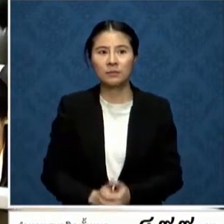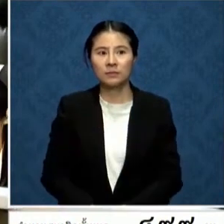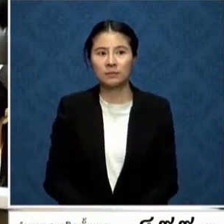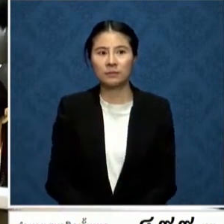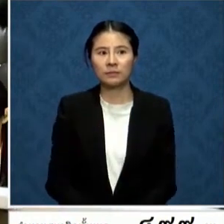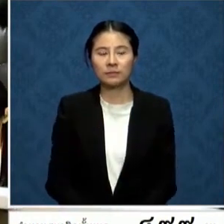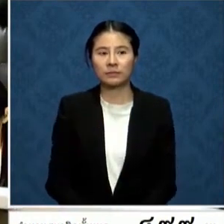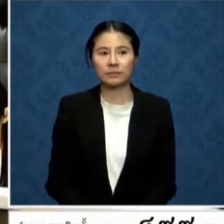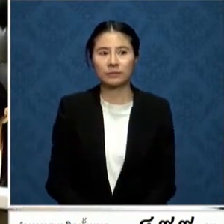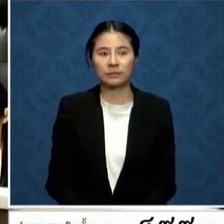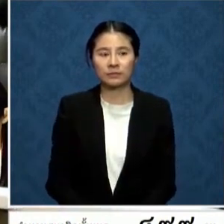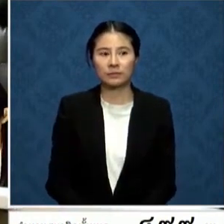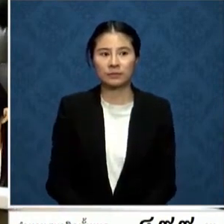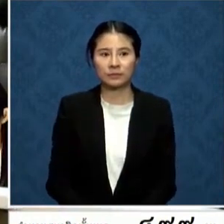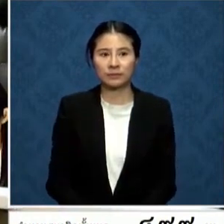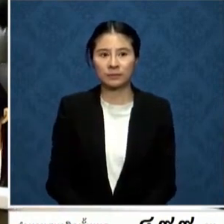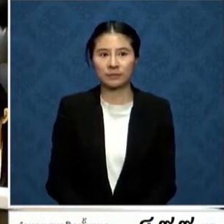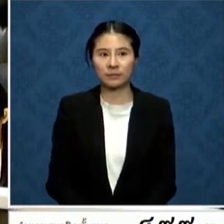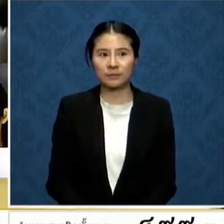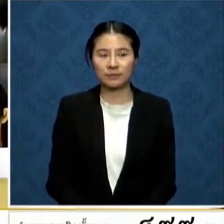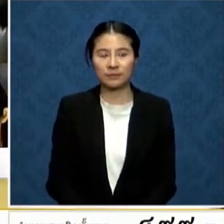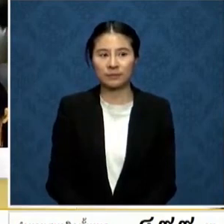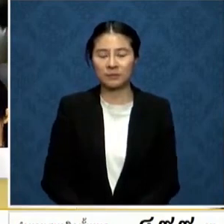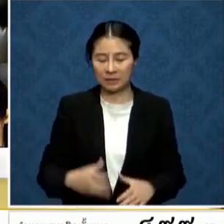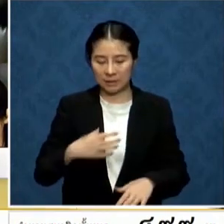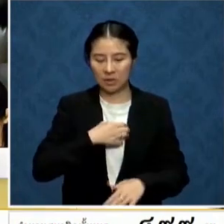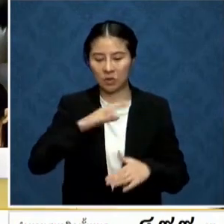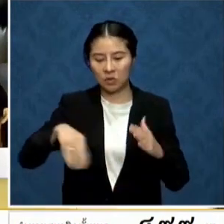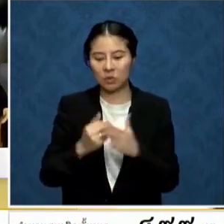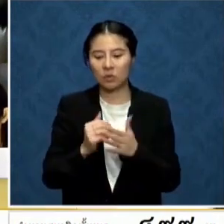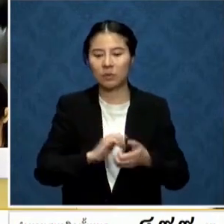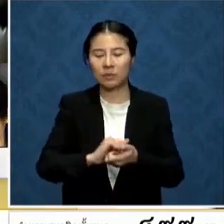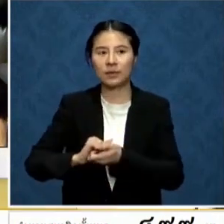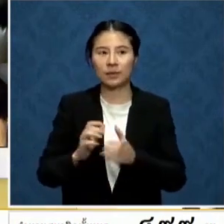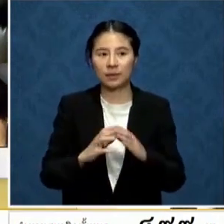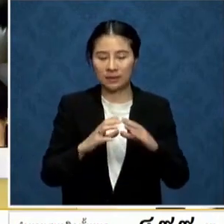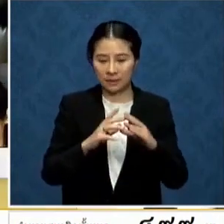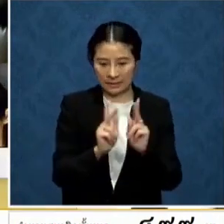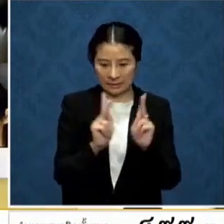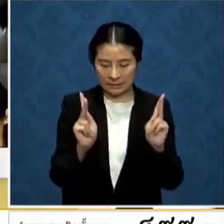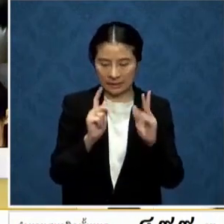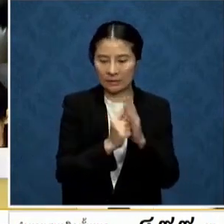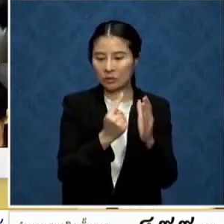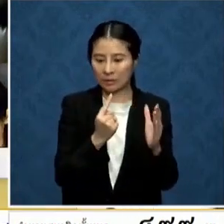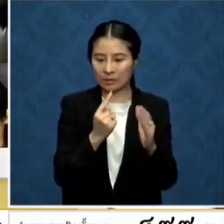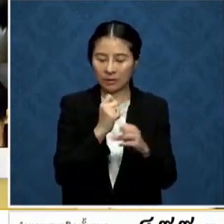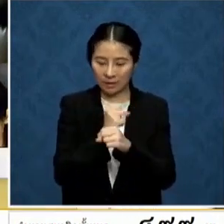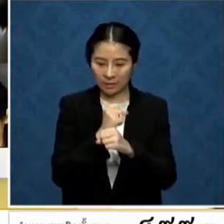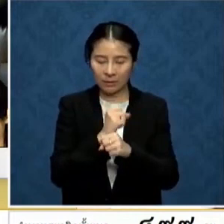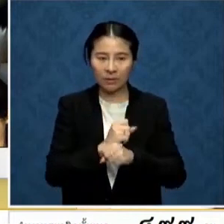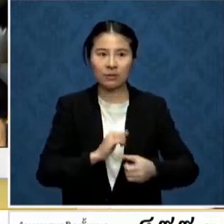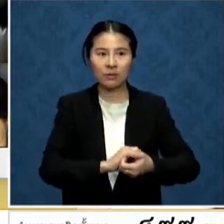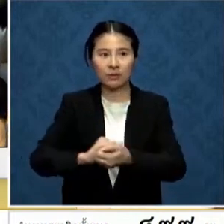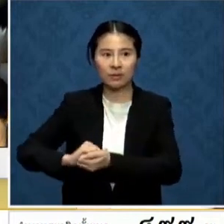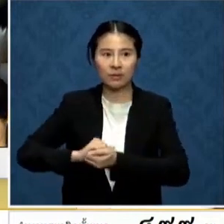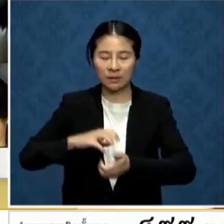ผมก็อยากจะให้เกิดบรรยากาศแบบนี้ครับในเมื่อกรรมาธิการเราก็เป็นตัวแทนของสภาใหญ่เกิดบรรยากาศในการทำงานร่วมกันได้ทำไมสภา